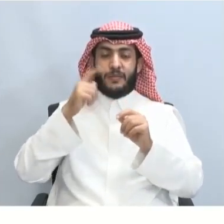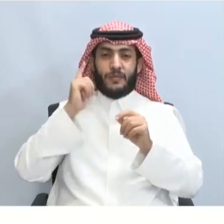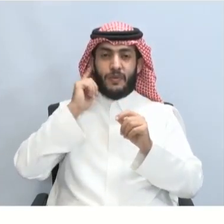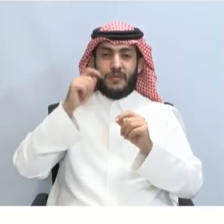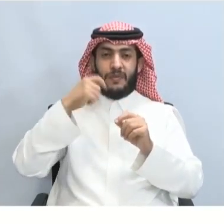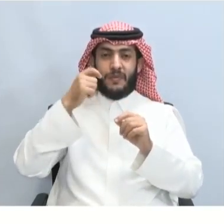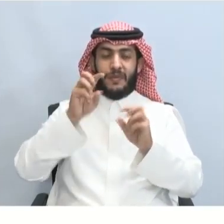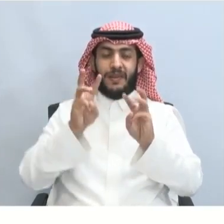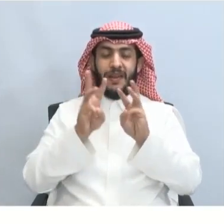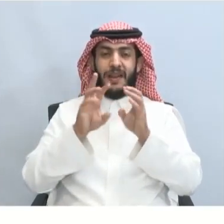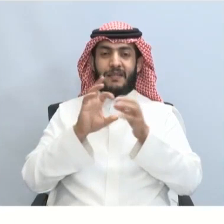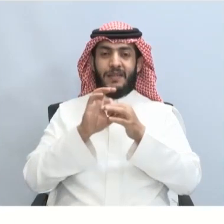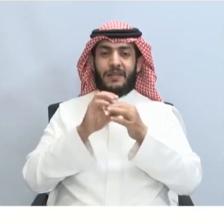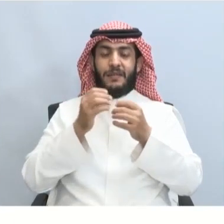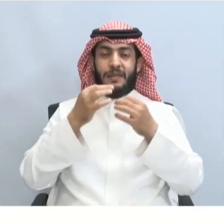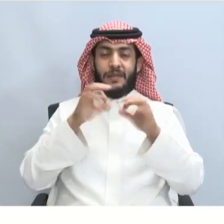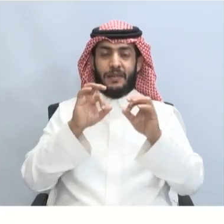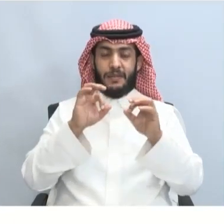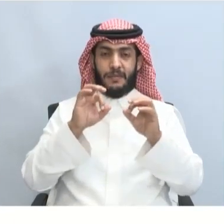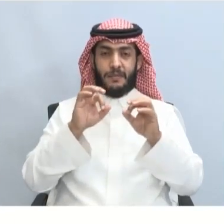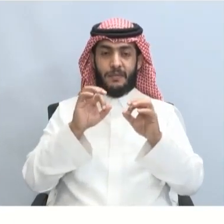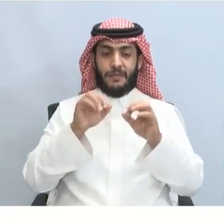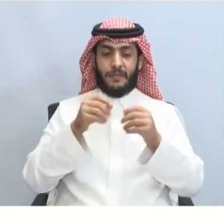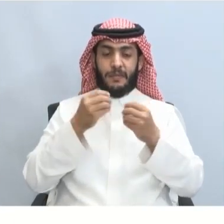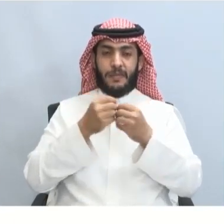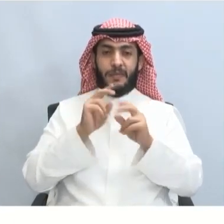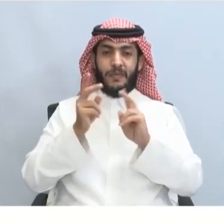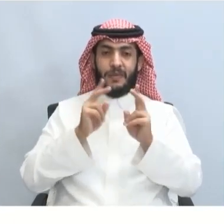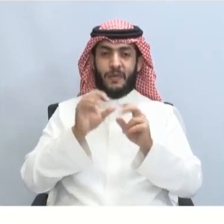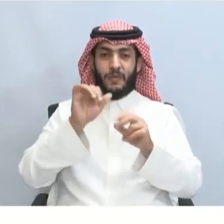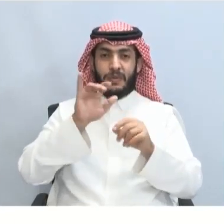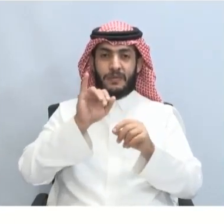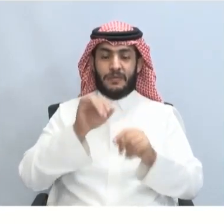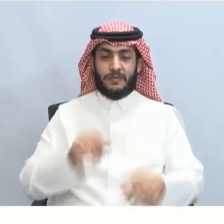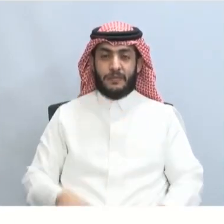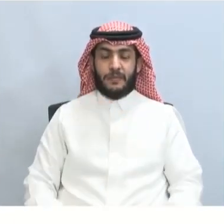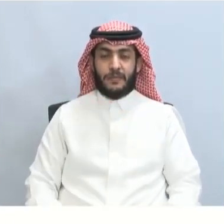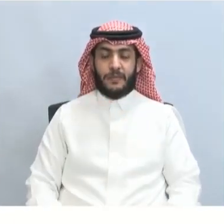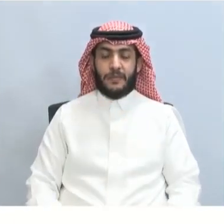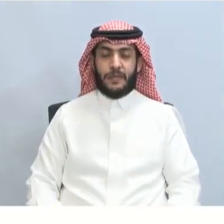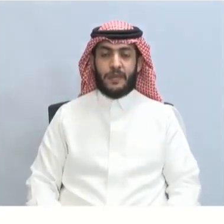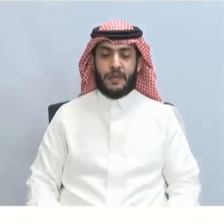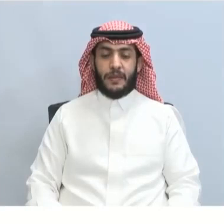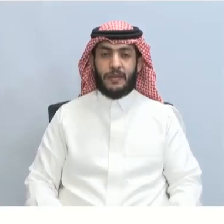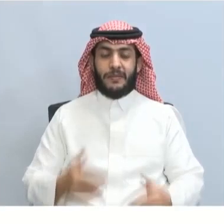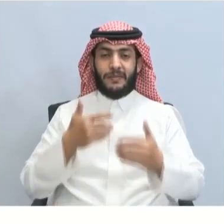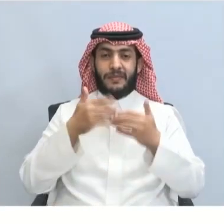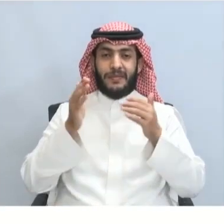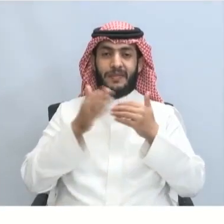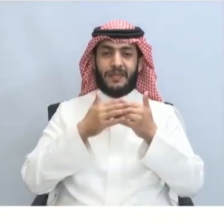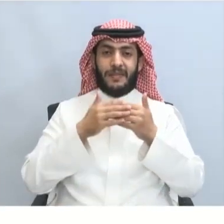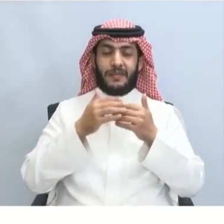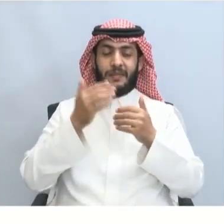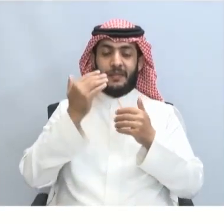والفيديو والروابط المؤديه الى صفحات اخرى بين الرسمين اللي هي بدي واغلاقها سلاش